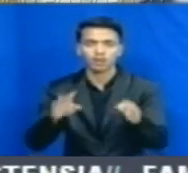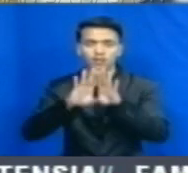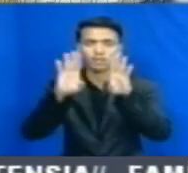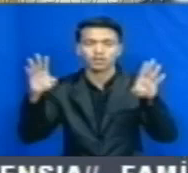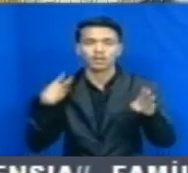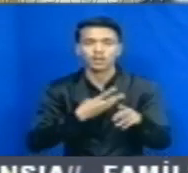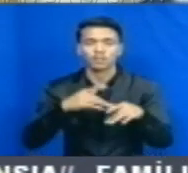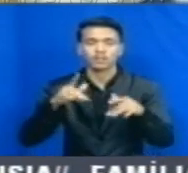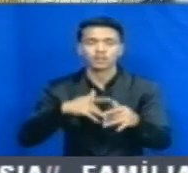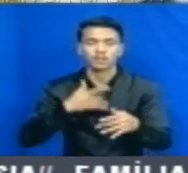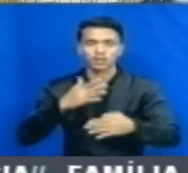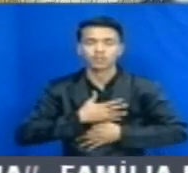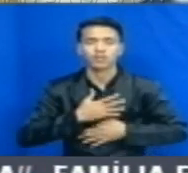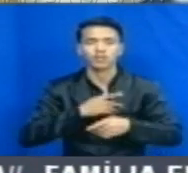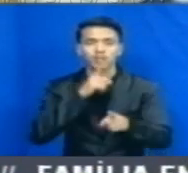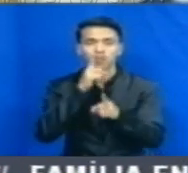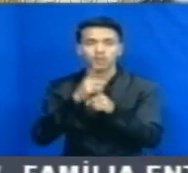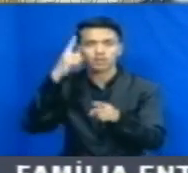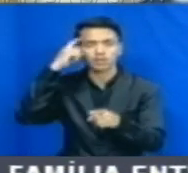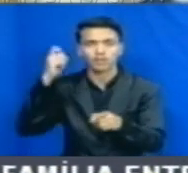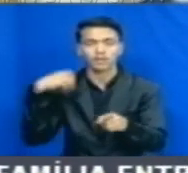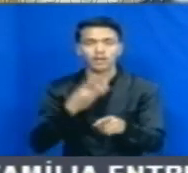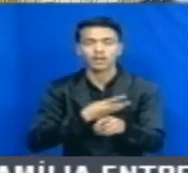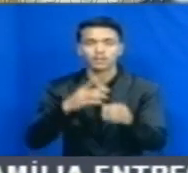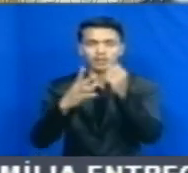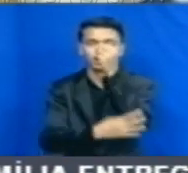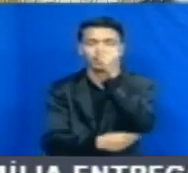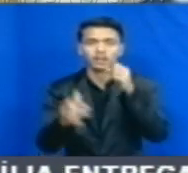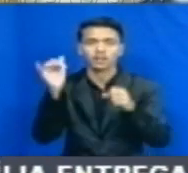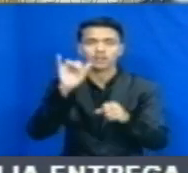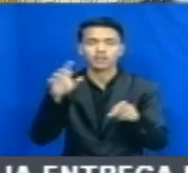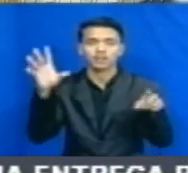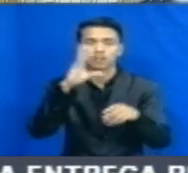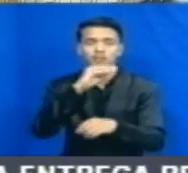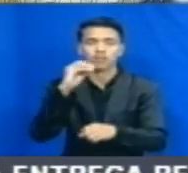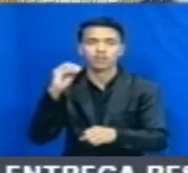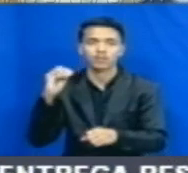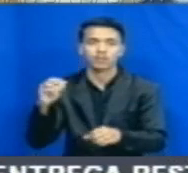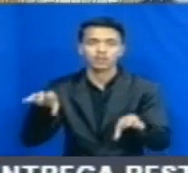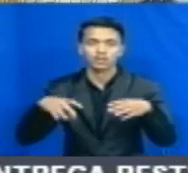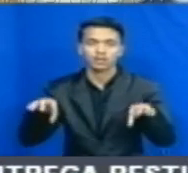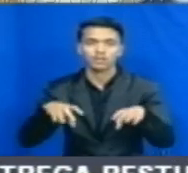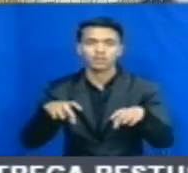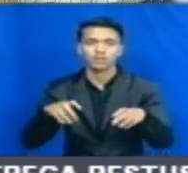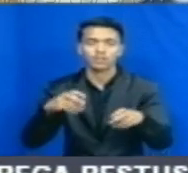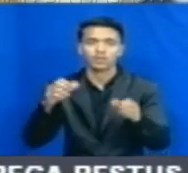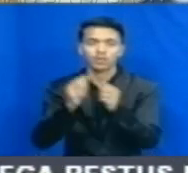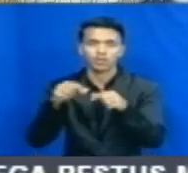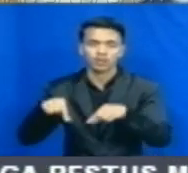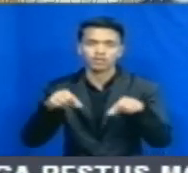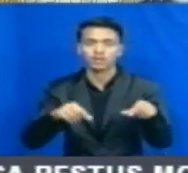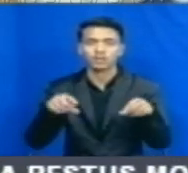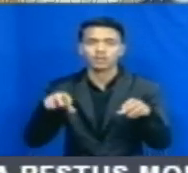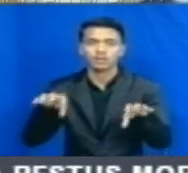ida ne ami senti contente taba amba ami be ensa vulnerabel sira no servisu sira ne ho deficiency sira ami